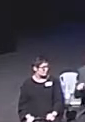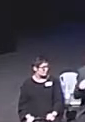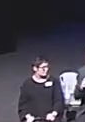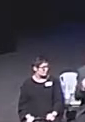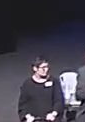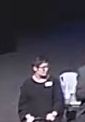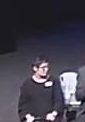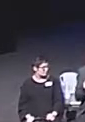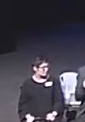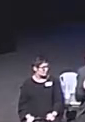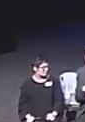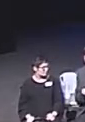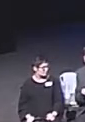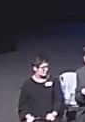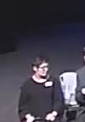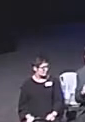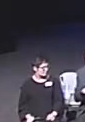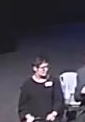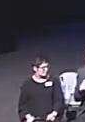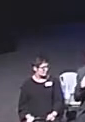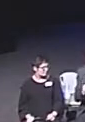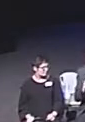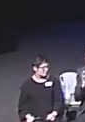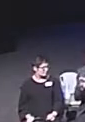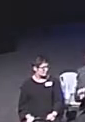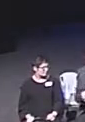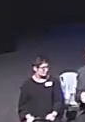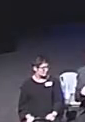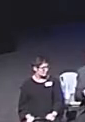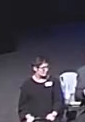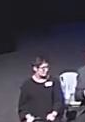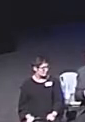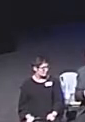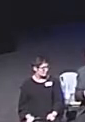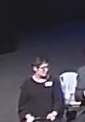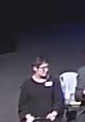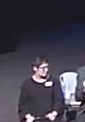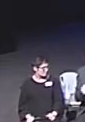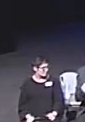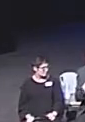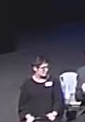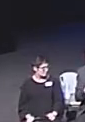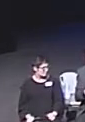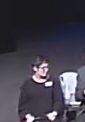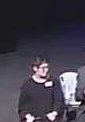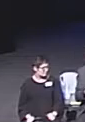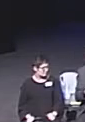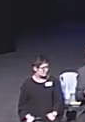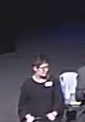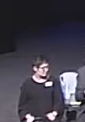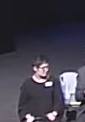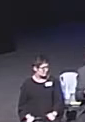get interested on the technology. Ja 7, viimeinen,